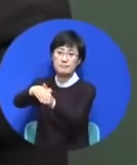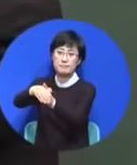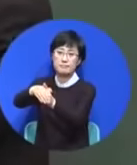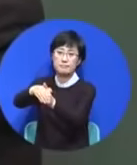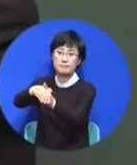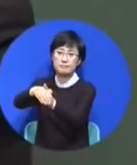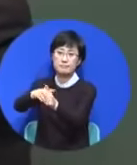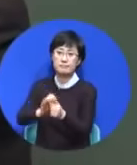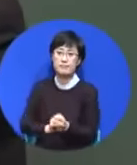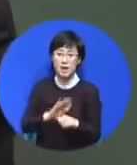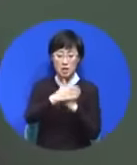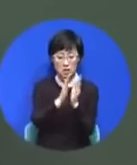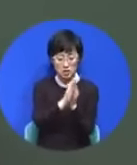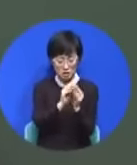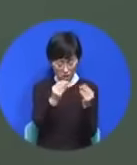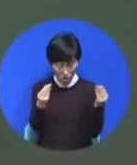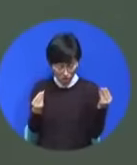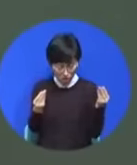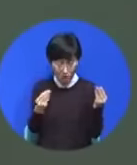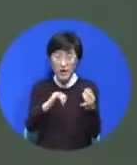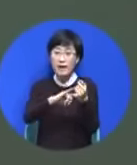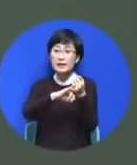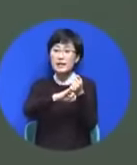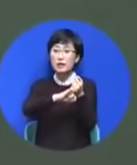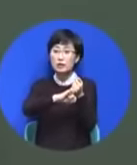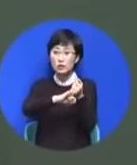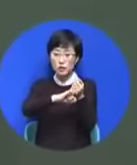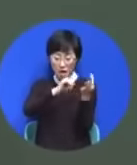천가지 약속이 성경에서